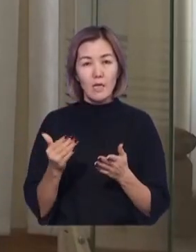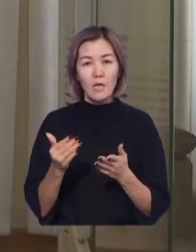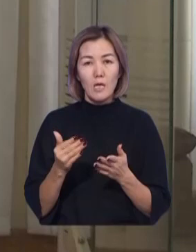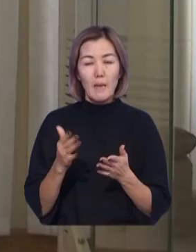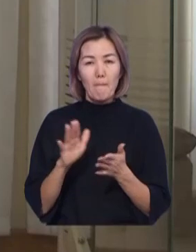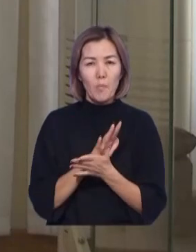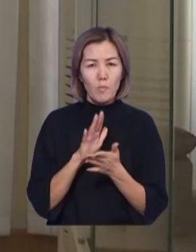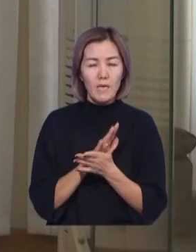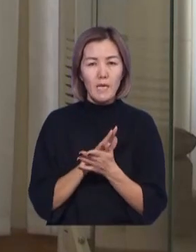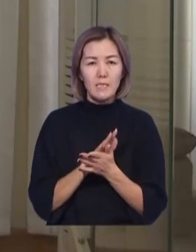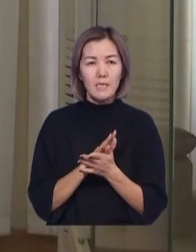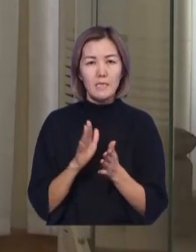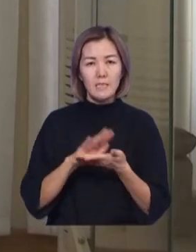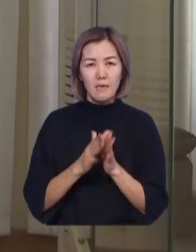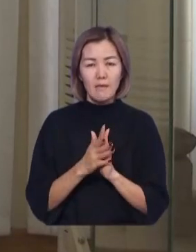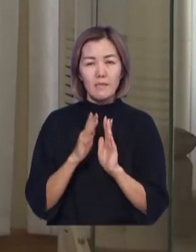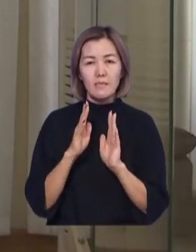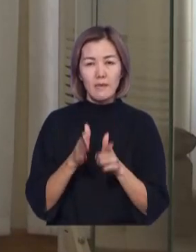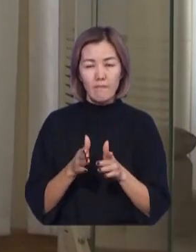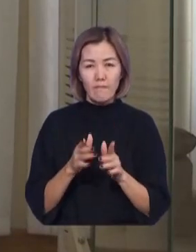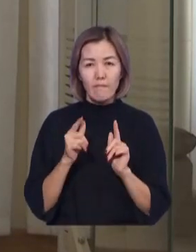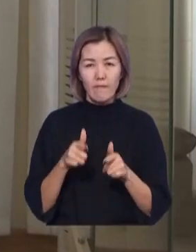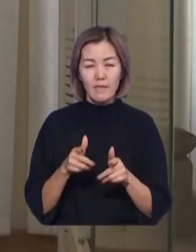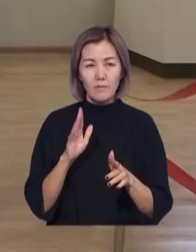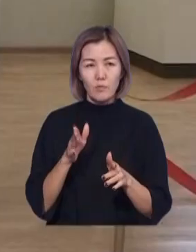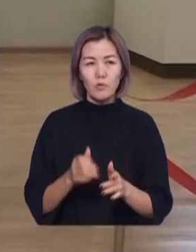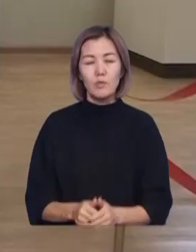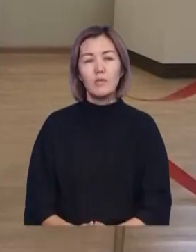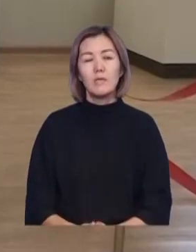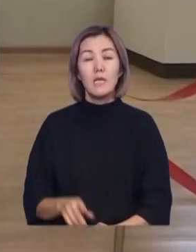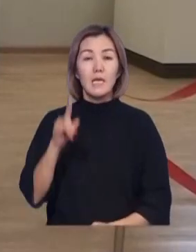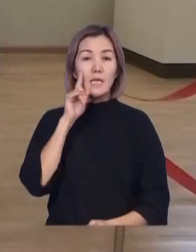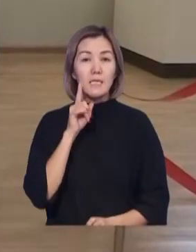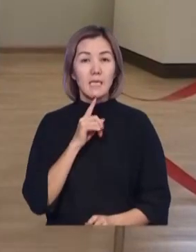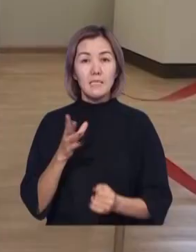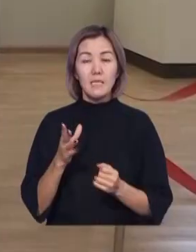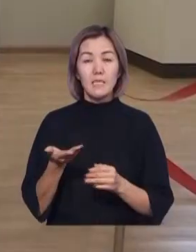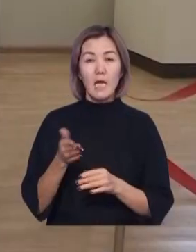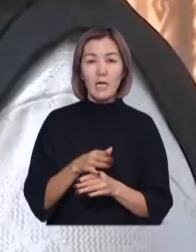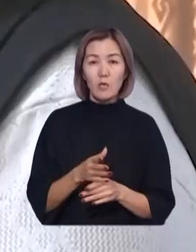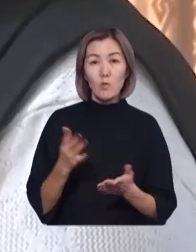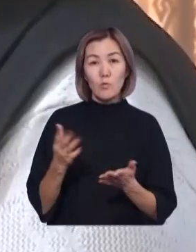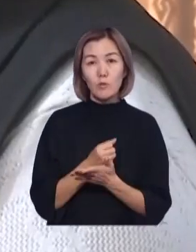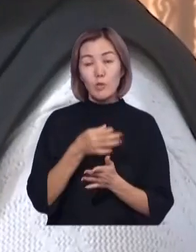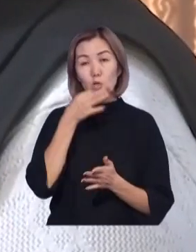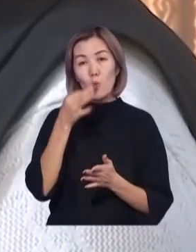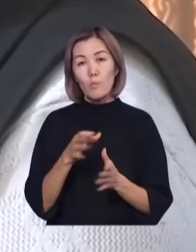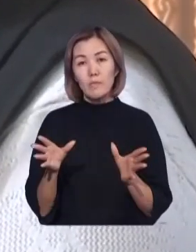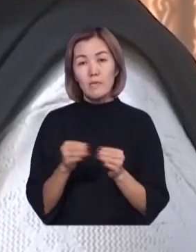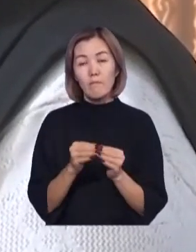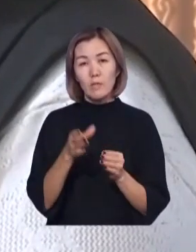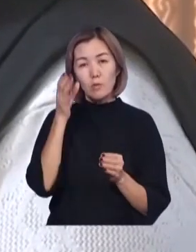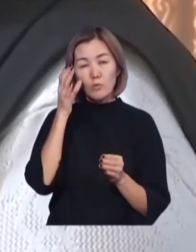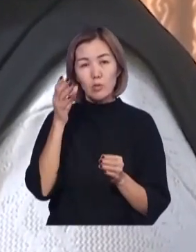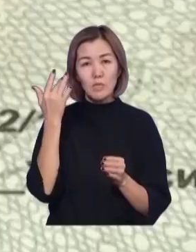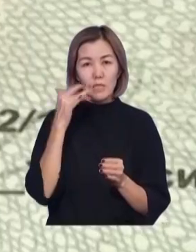публикации проходят согласование обеими сторонами казахстанские археологи уже имеют успешный опыт сотрудничества с учёными